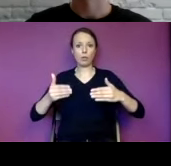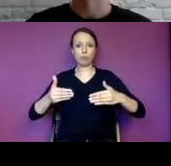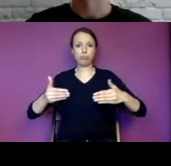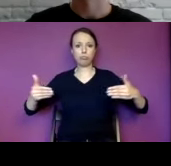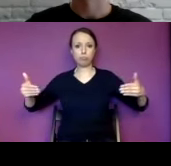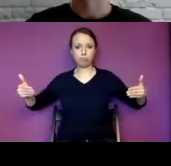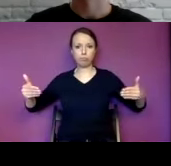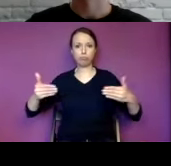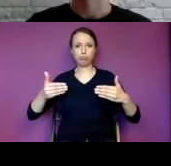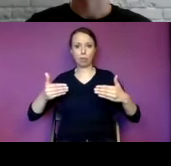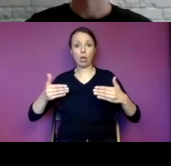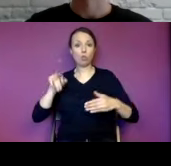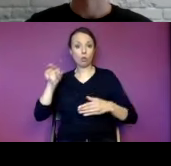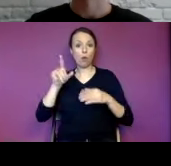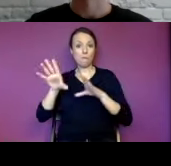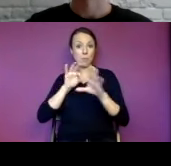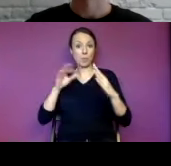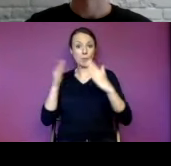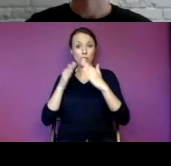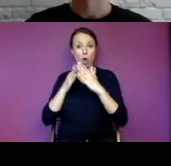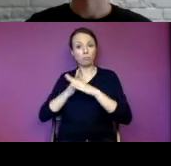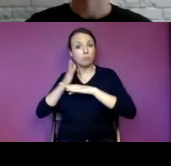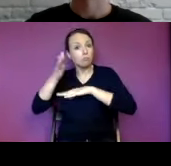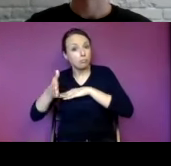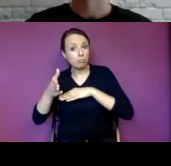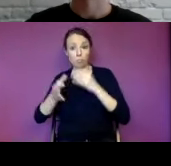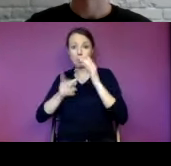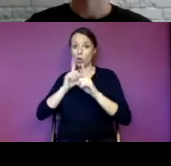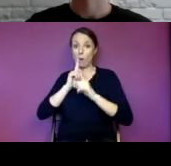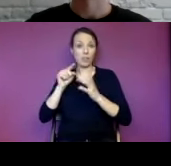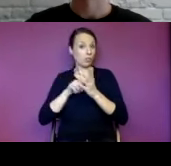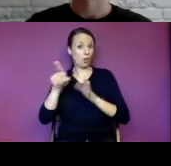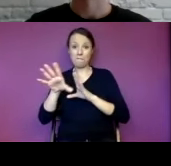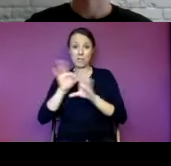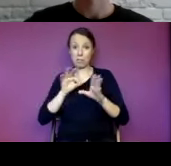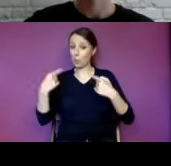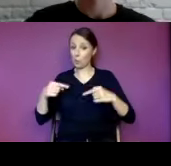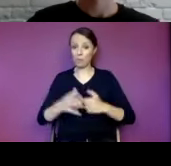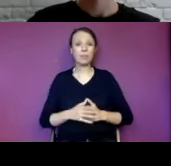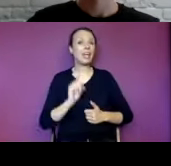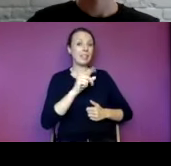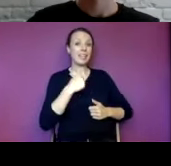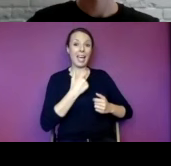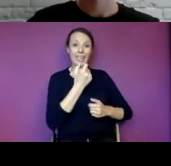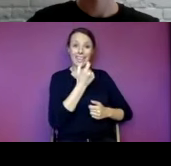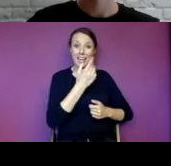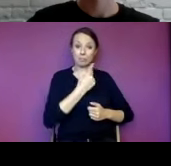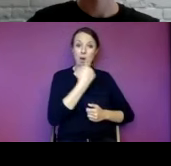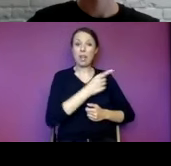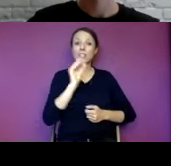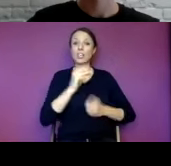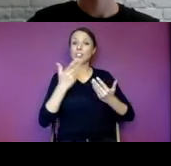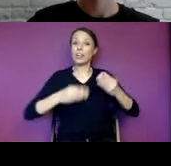domy, które warto odwiedzić. Tak, ja o tym zaraz jeszcze opowiem, ale tutaj chciałam nawiązać do tych kruszynian i do tej